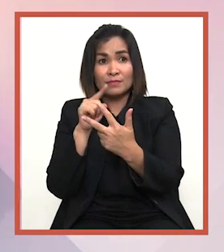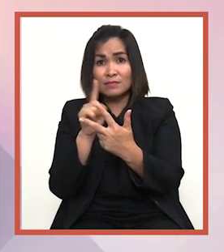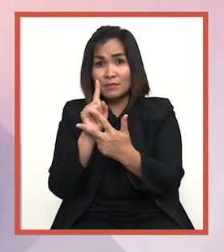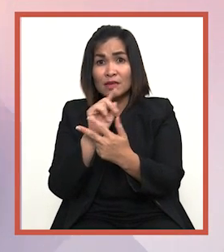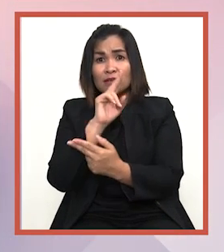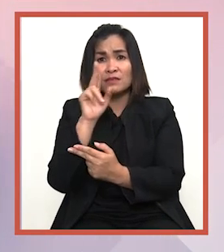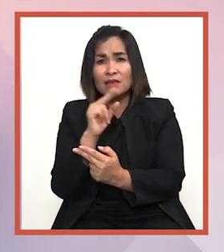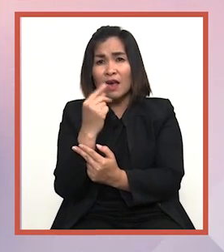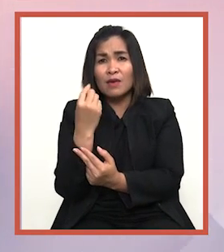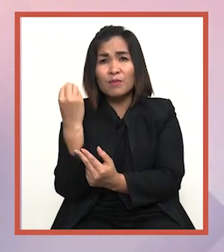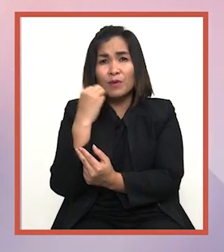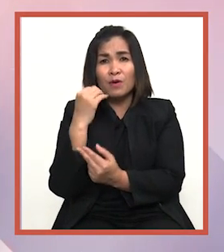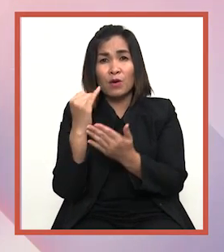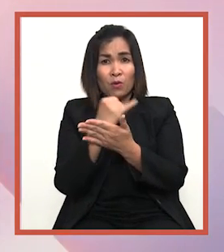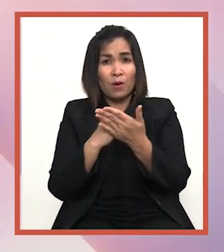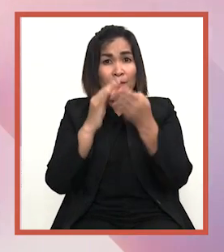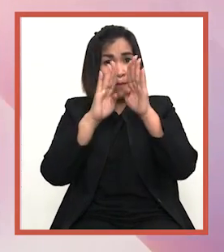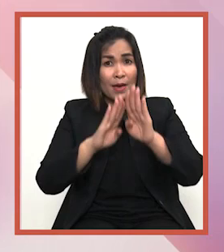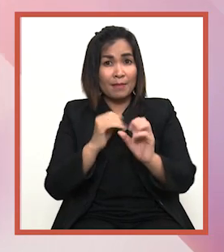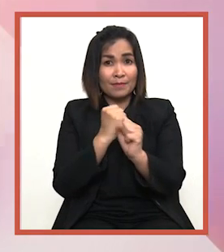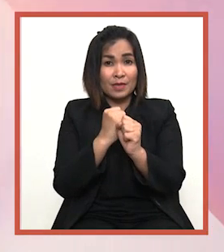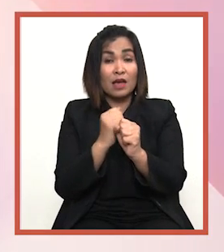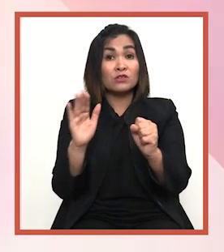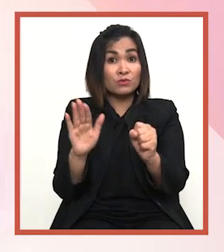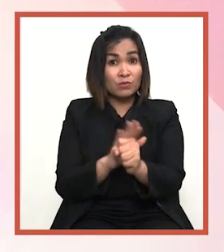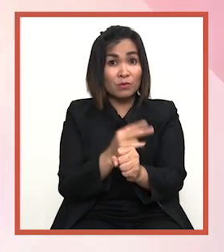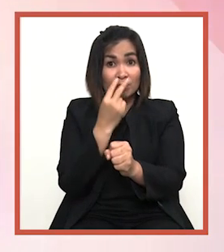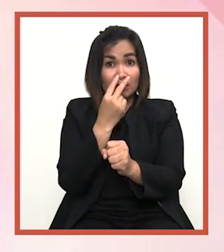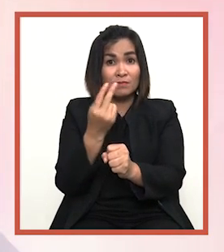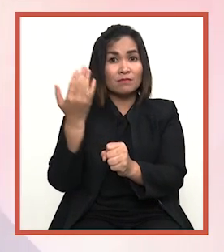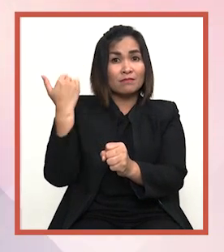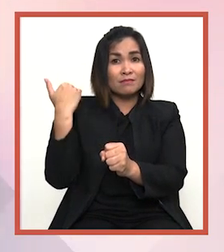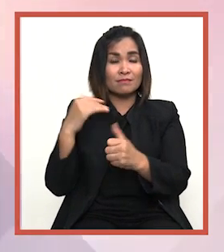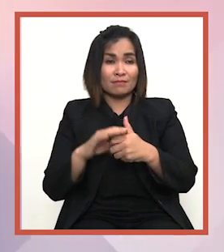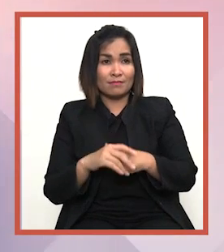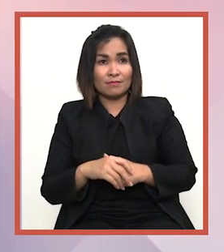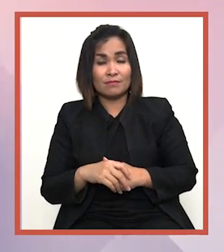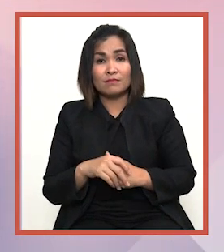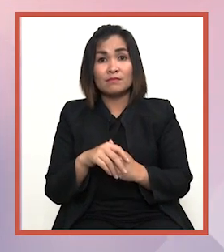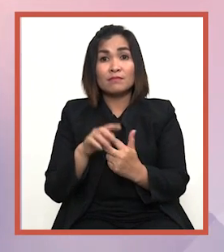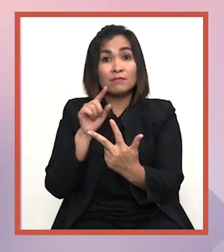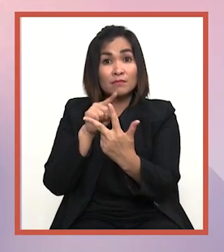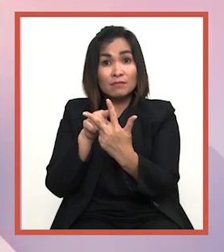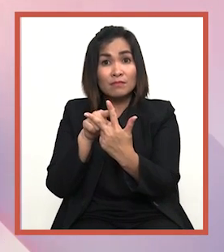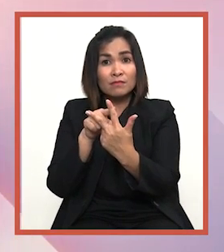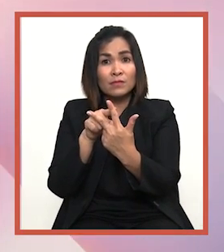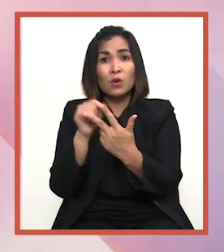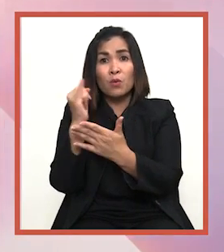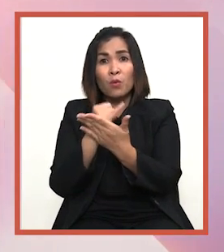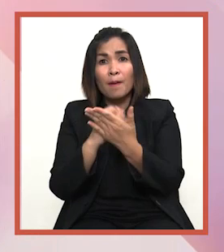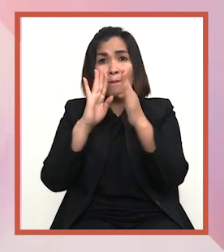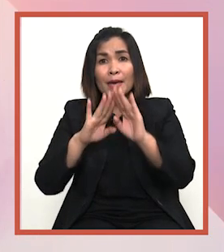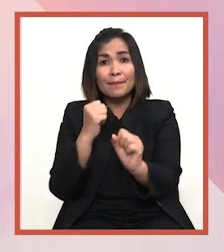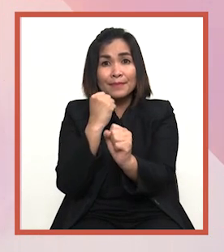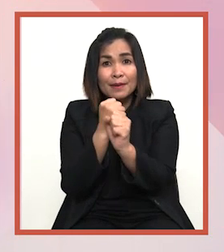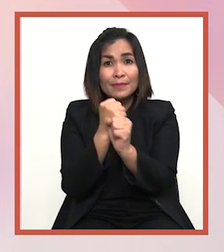ยมนำไปเขียนในการเขียนแบบงานสมบูรณ์นะครับที่เราเห็นไปเมื่อสักครู่นี้นะครับแบบทำงานนะครับก็คือแบบย่อ